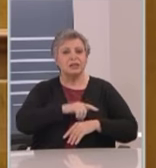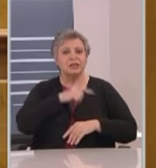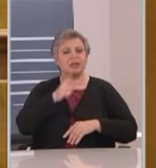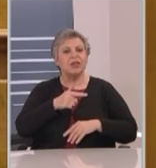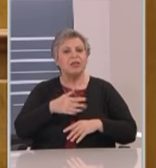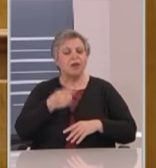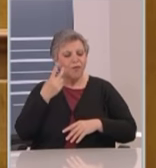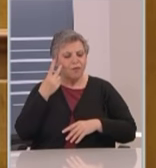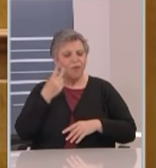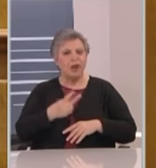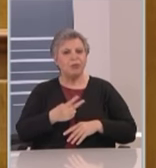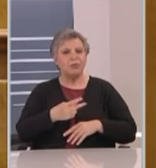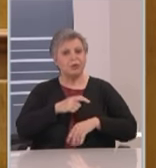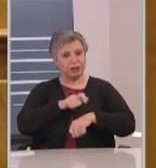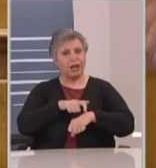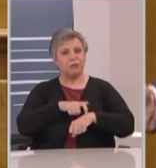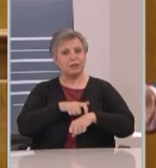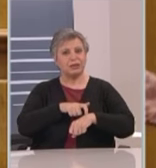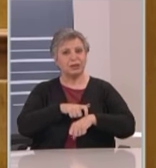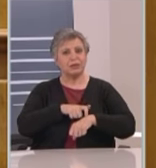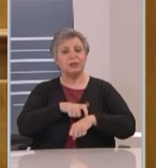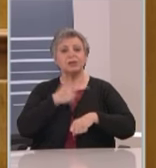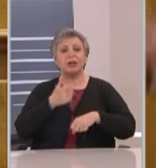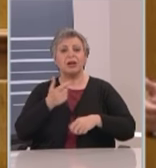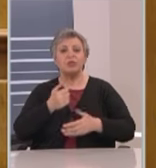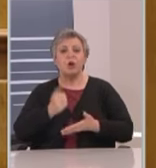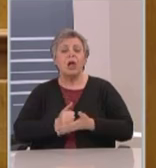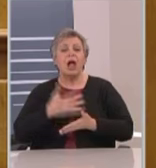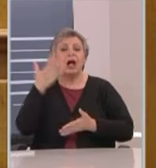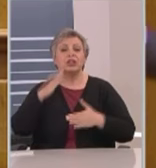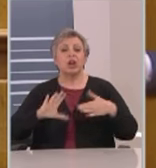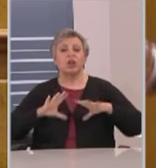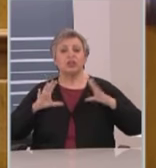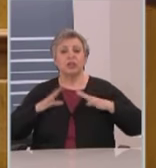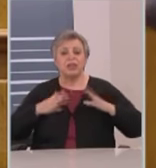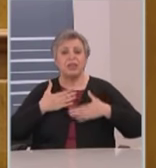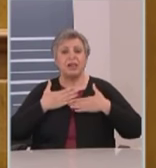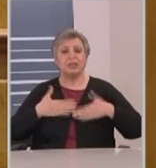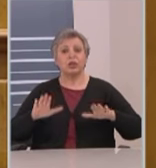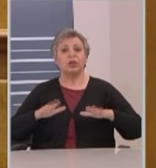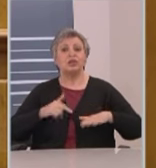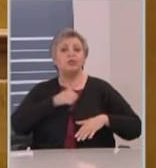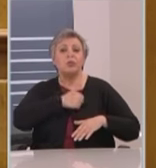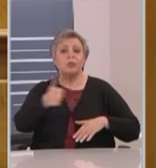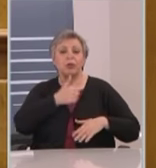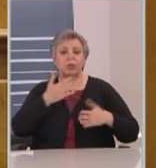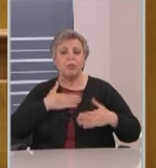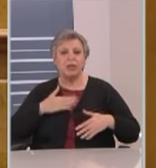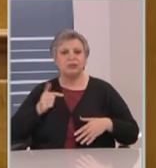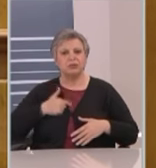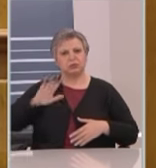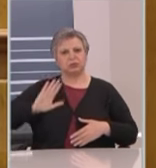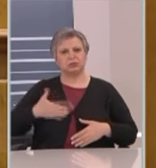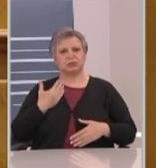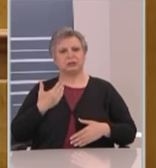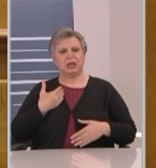λαού ζητάτε να μην κλείσει αξιολόγηση, να χρεοκοπήσει η χώρα, να γίνει ό,τι είναι να γίνει, αρκεί να φύγουμε εμείς από εδώ. Γιατί φοβάστε